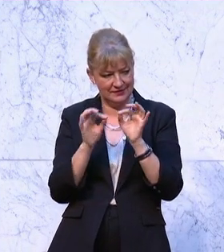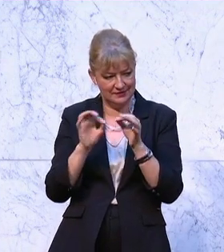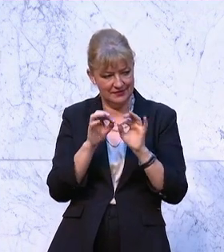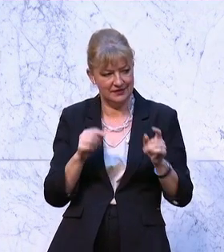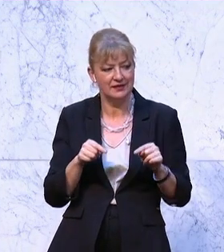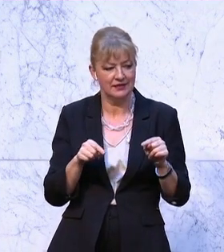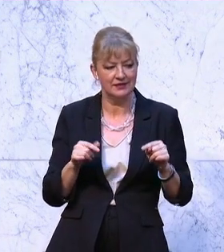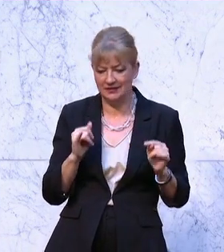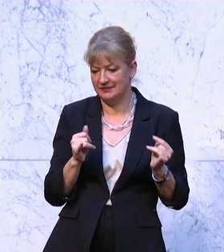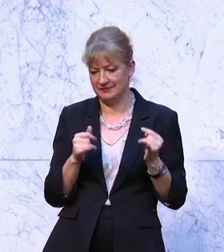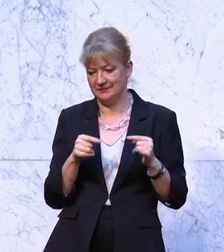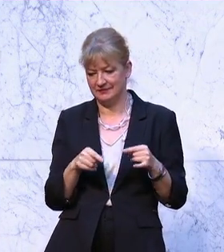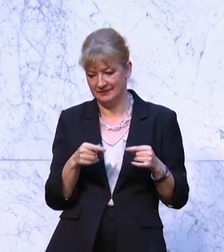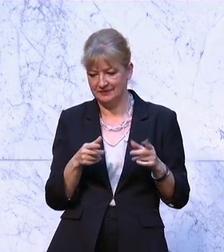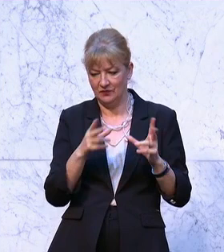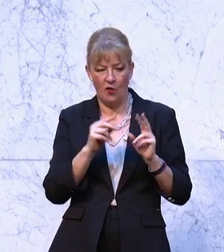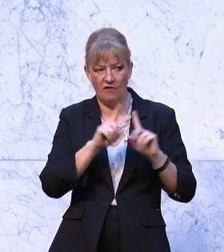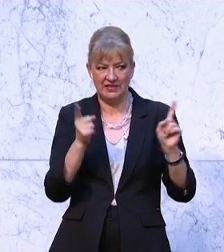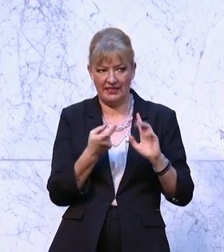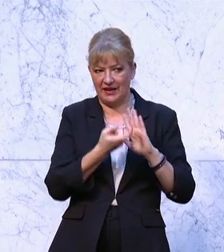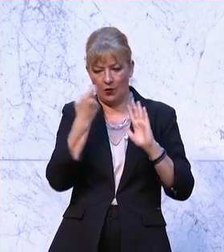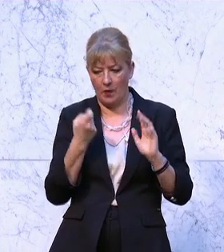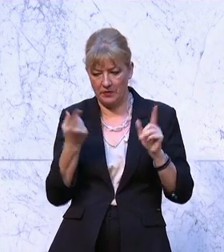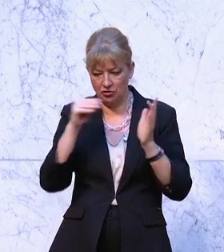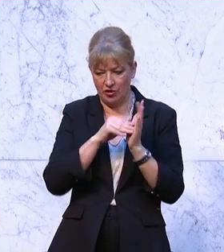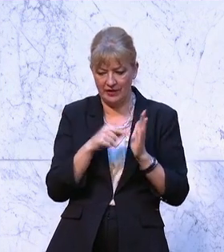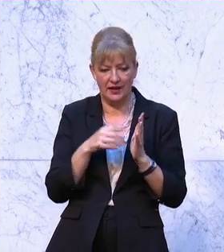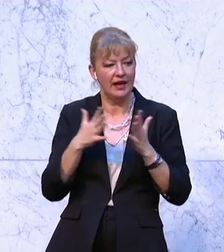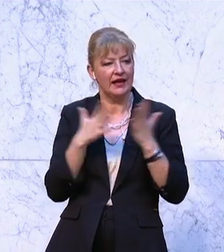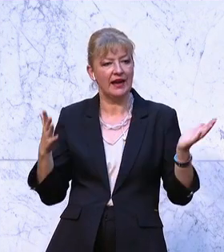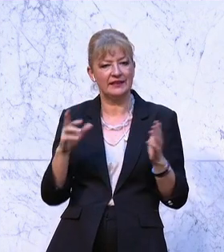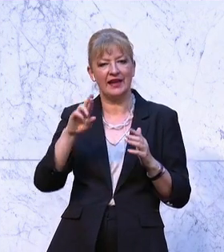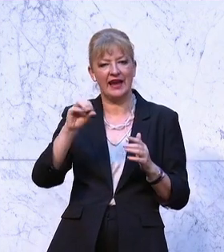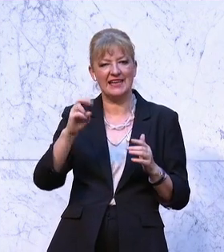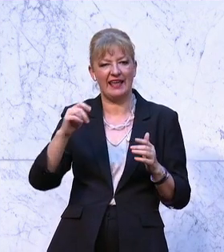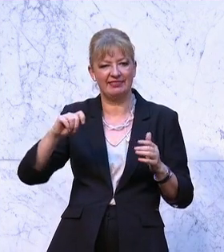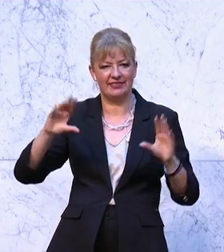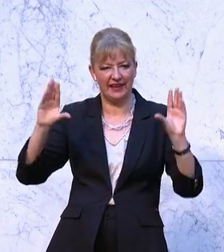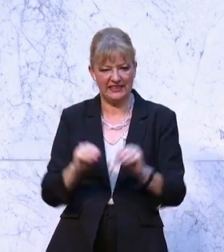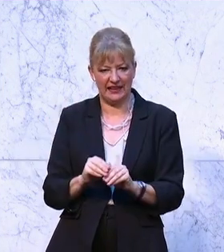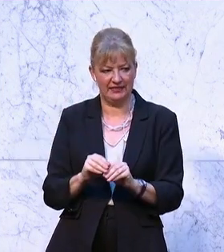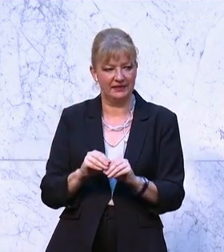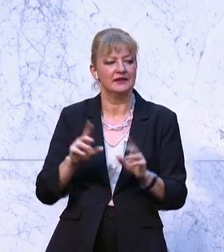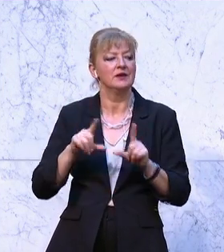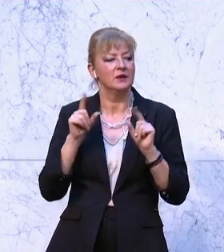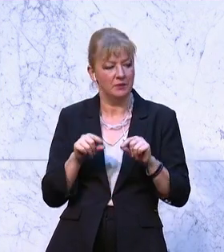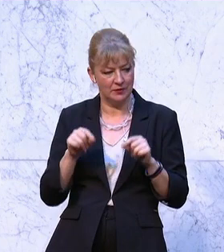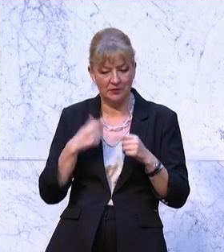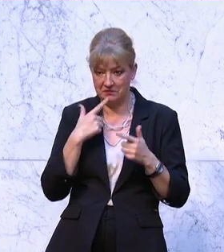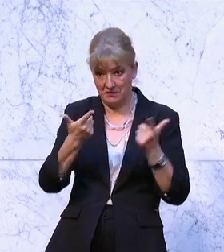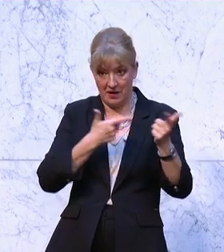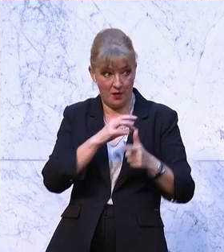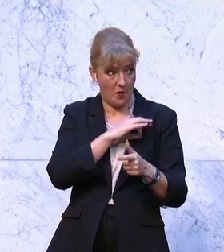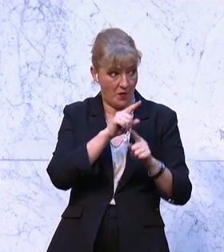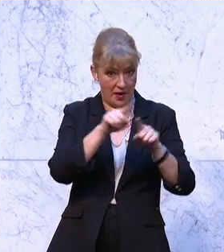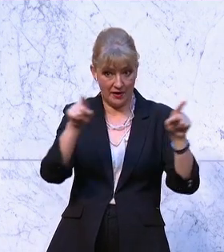zusammengeschnitzelt, das kennt man eigentlich von was anderem her. Und da steht auch die Great Reset drauf. Also ich lade die Kollegin oder den